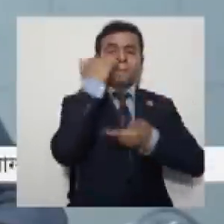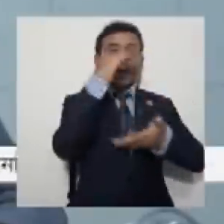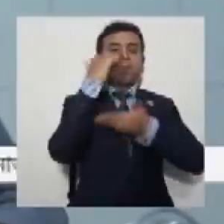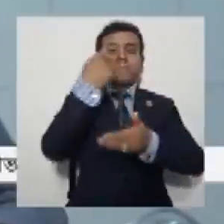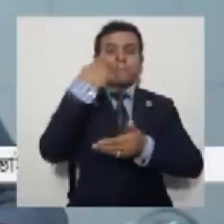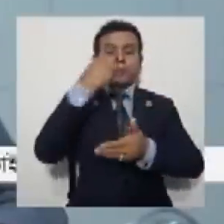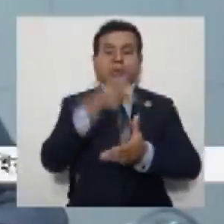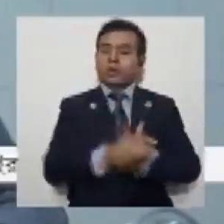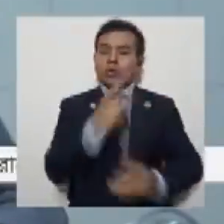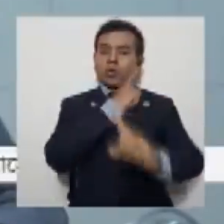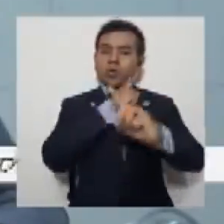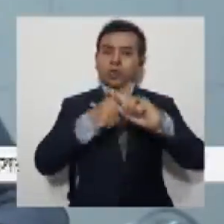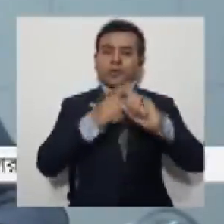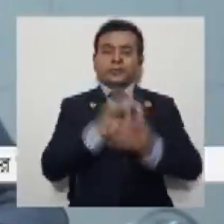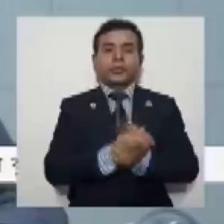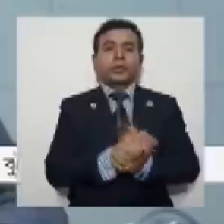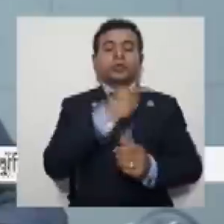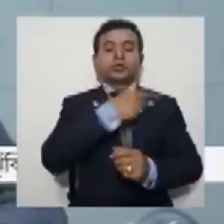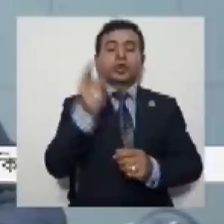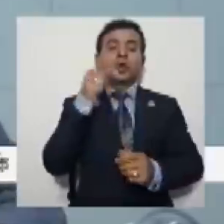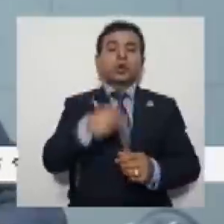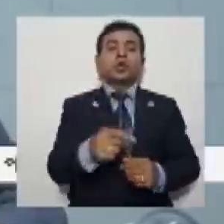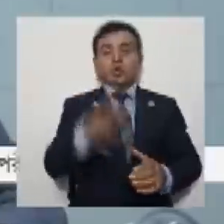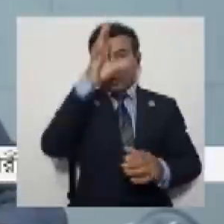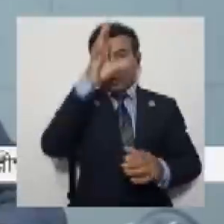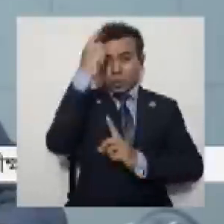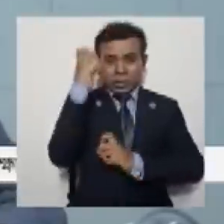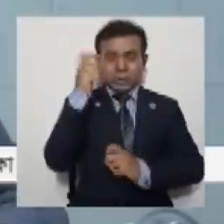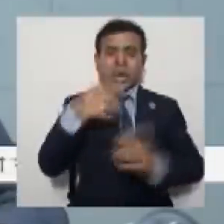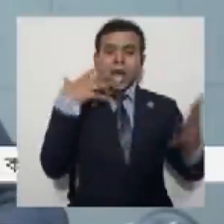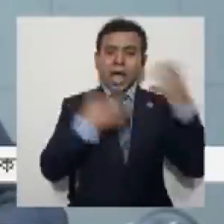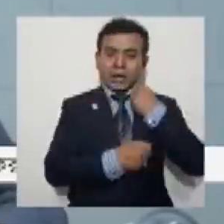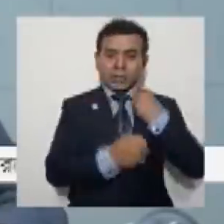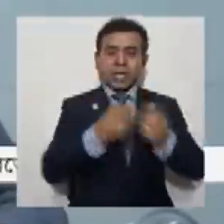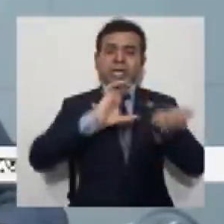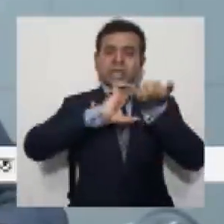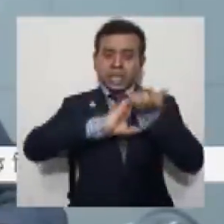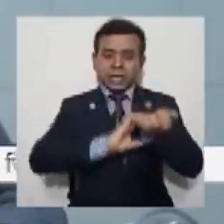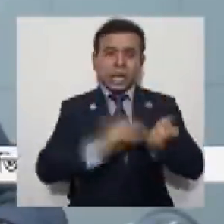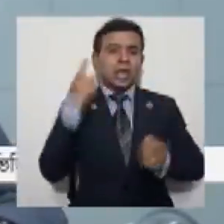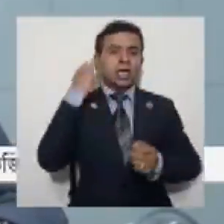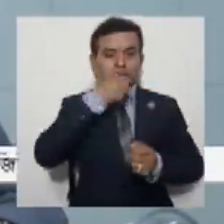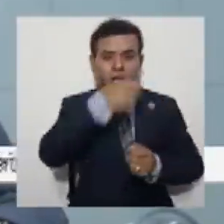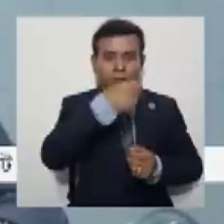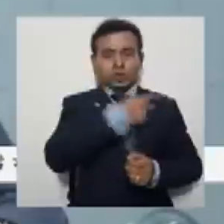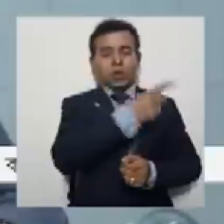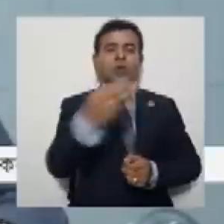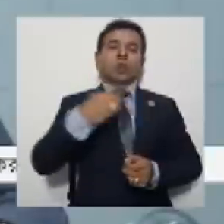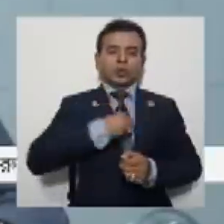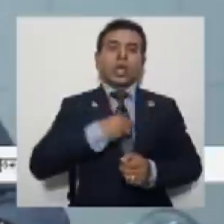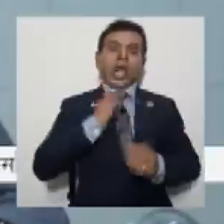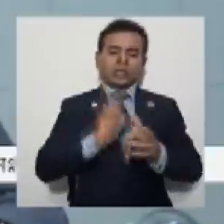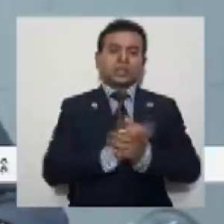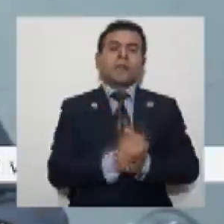করছেন, আরেকটু কষ্ট করেন যাতে আমাদের লোকজন ঘরে থাকে এবং নিরাপদে থাকে।